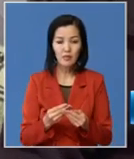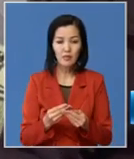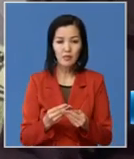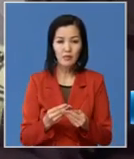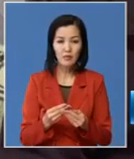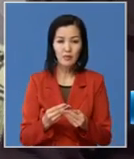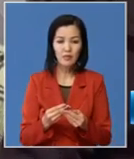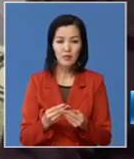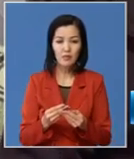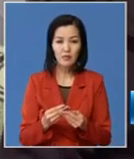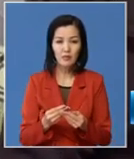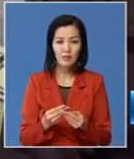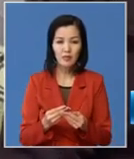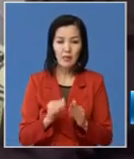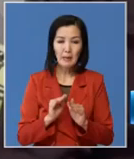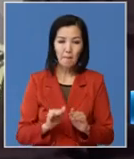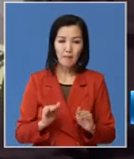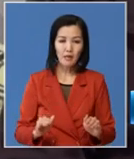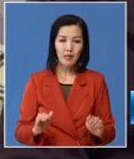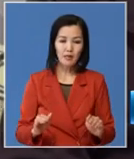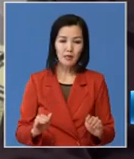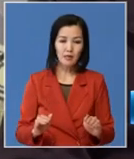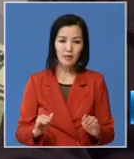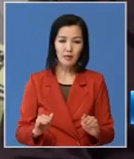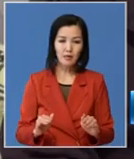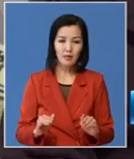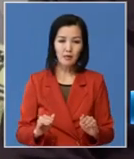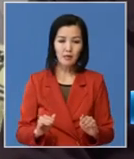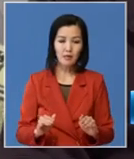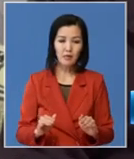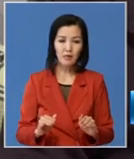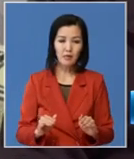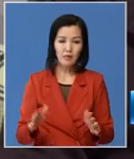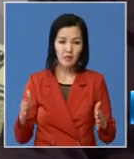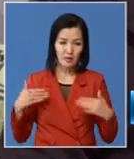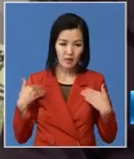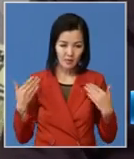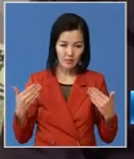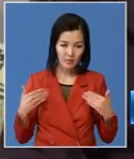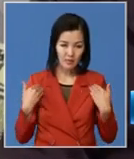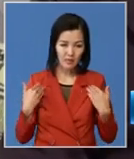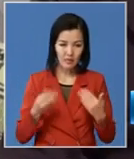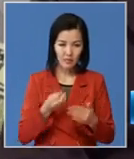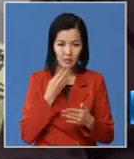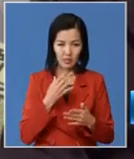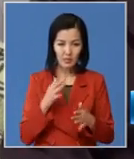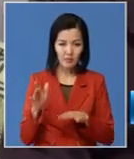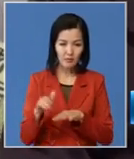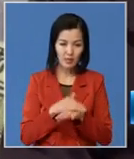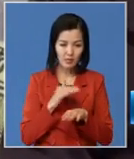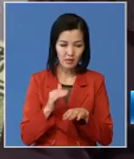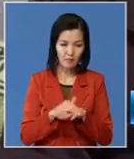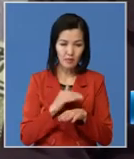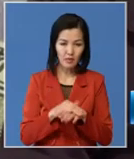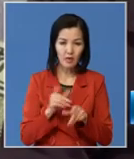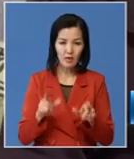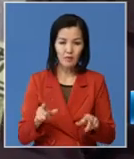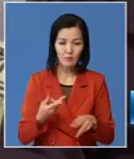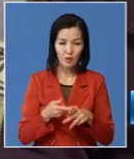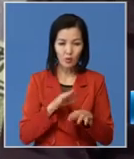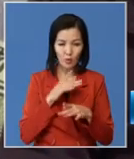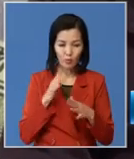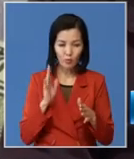өлке тынысы серіктестігін бас директоры сұрағы көңіліне жаққан екі студентке Ришат Тұрғанбектің «Намыс шебе» кітабын тартып етті.